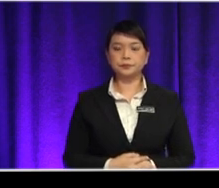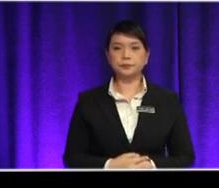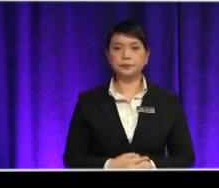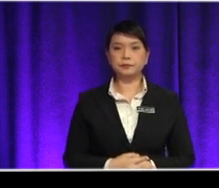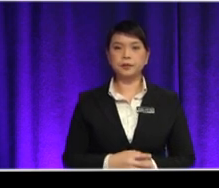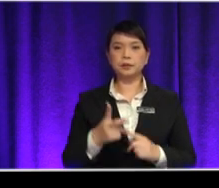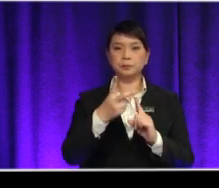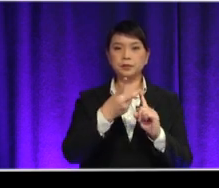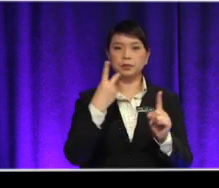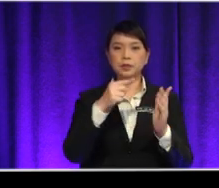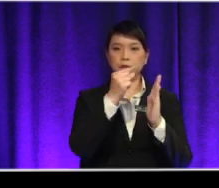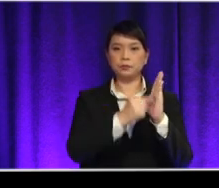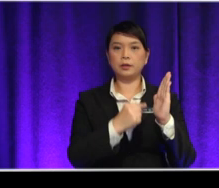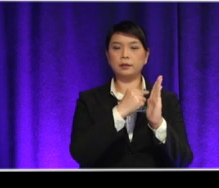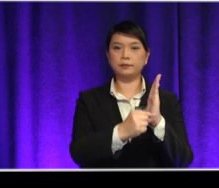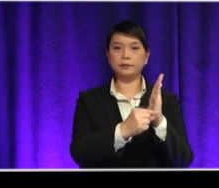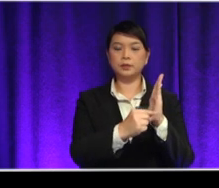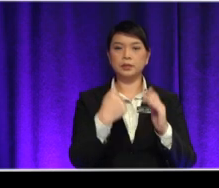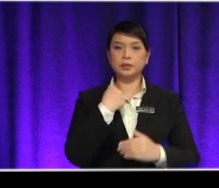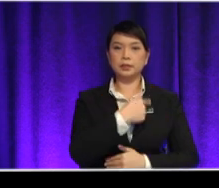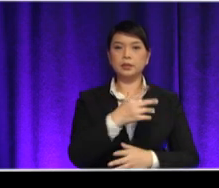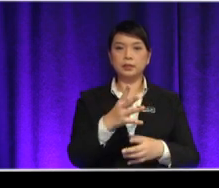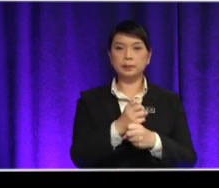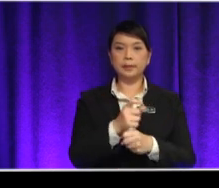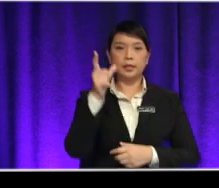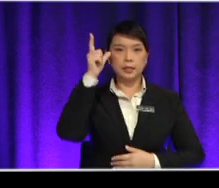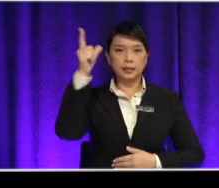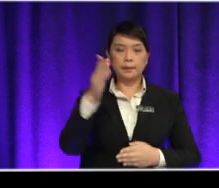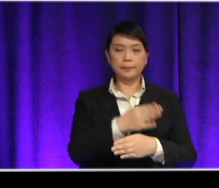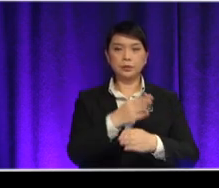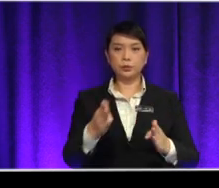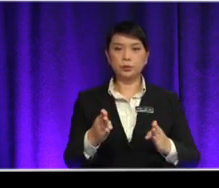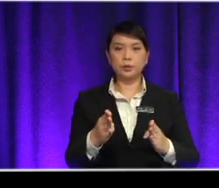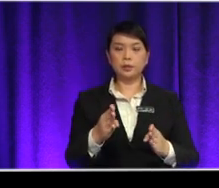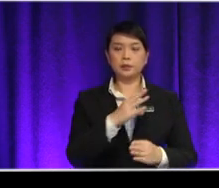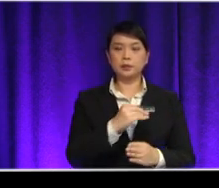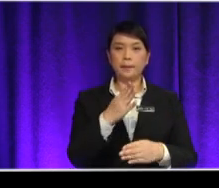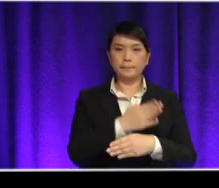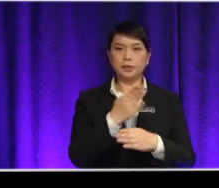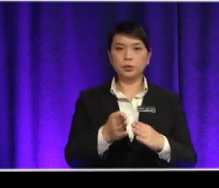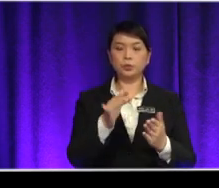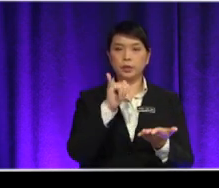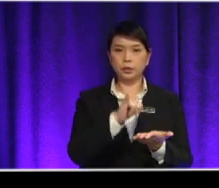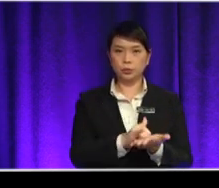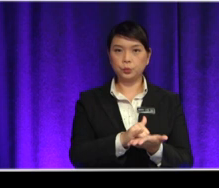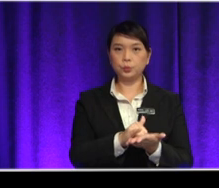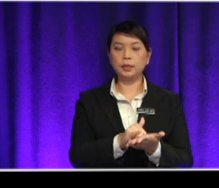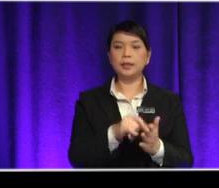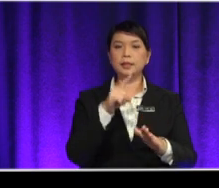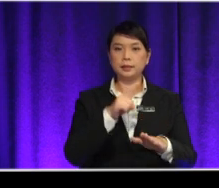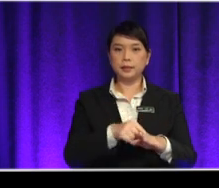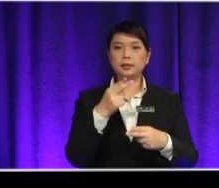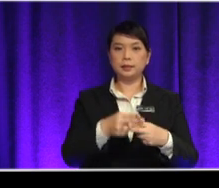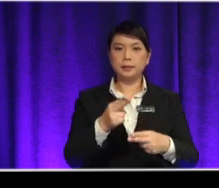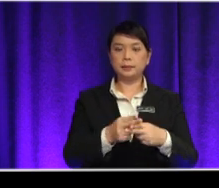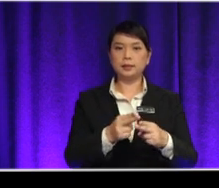misal, kita dapat lihat bentuk graf ini. Baik. Dan bentuk inilah yang dinamakan sebagai serakan. Apakah bentuk